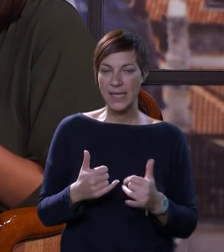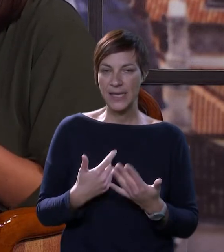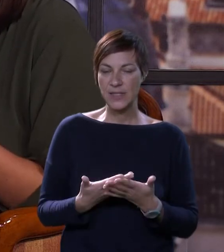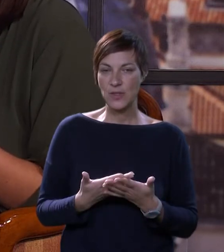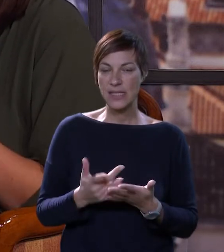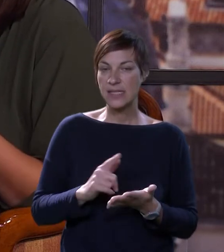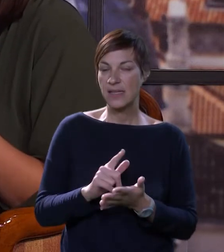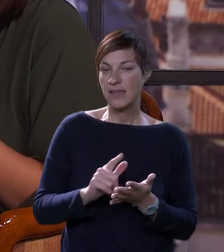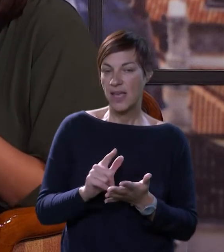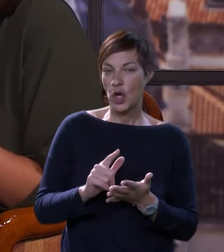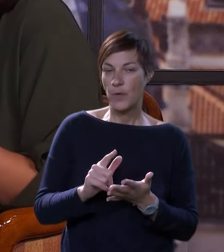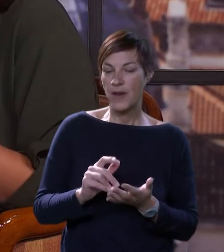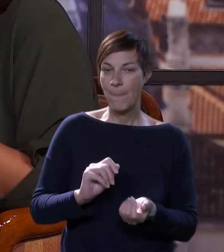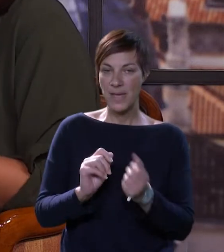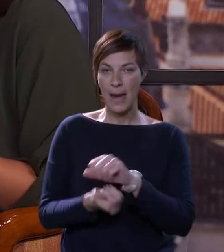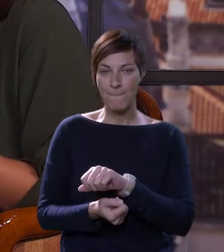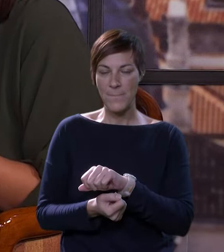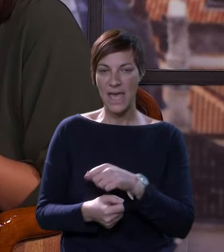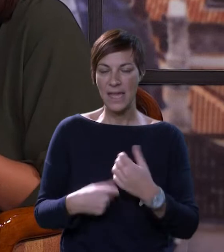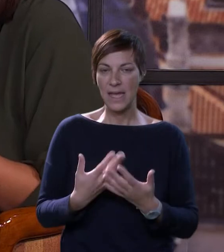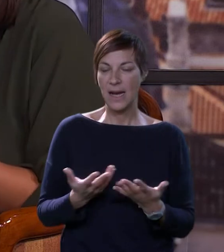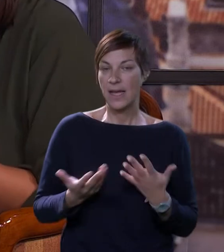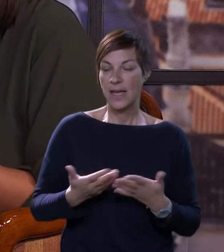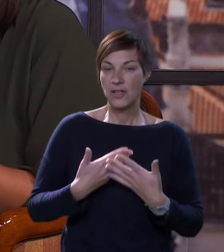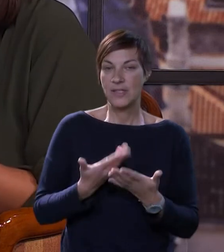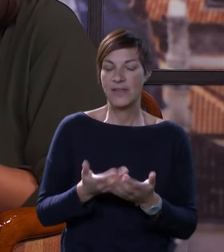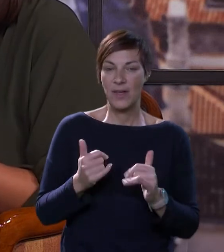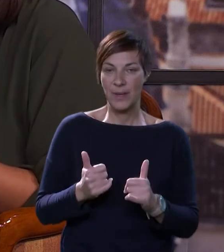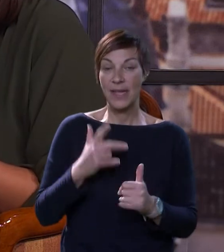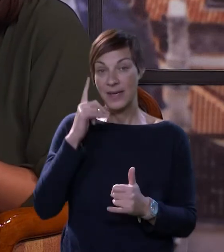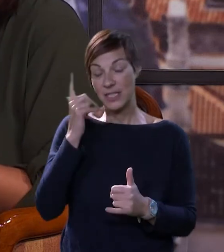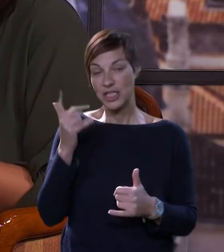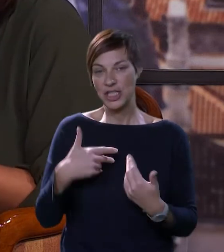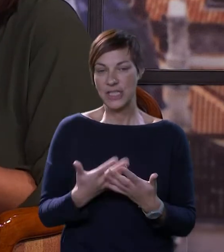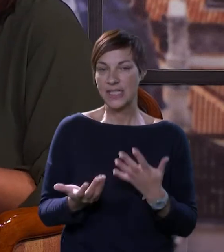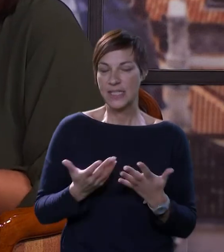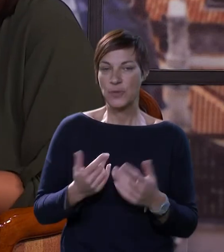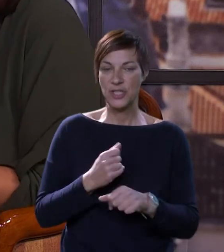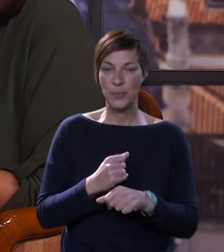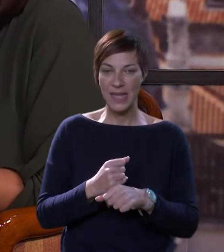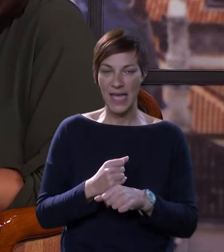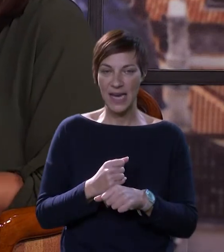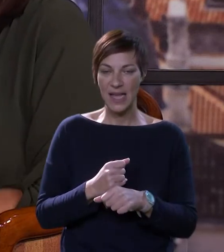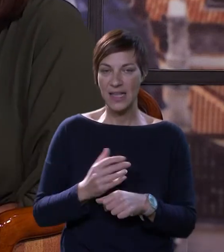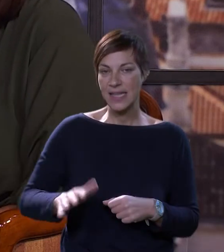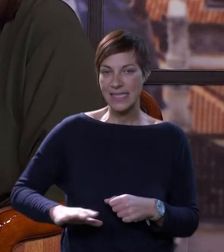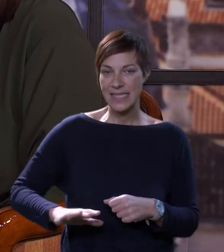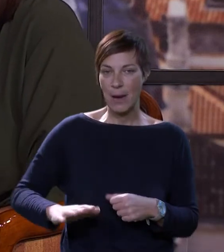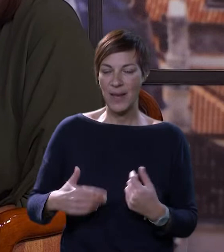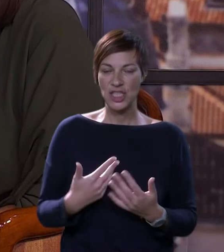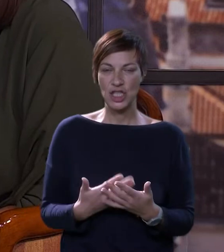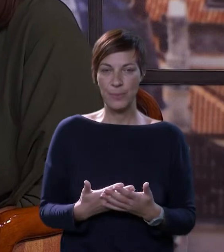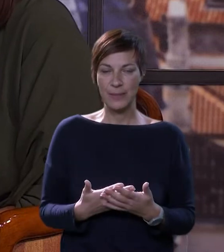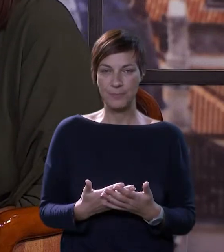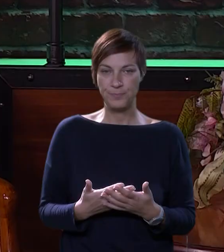Jesu li se one tijekom godina nešto mijenjale? Kako se vama danas čini ovo, s obzirom i da radite s onim